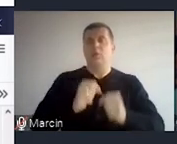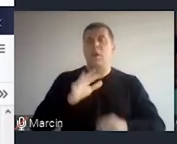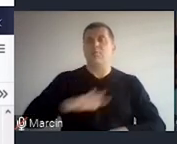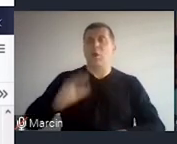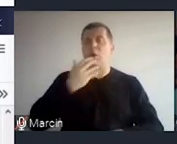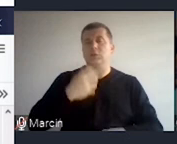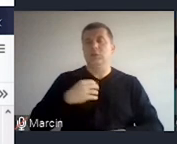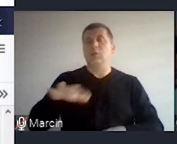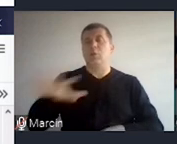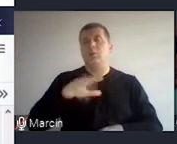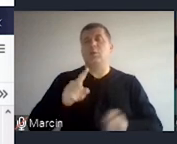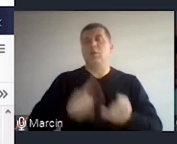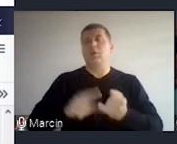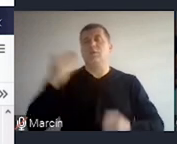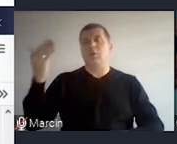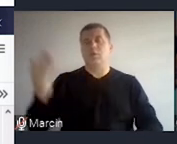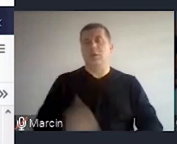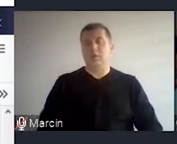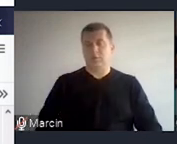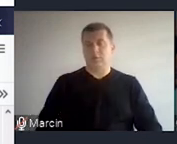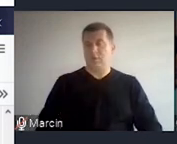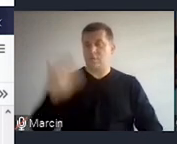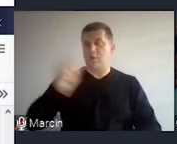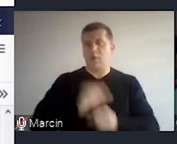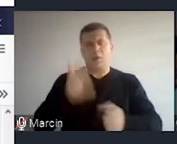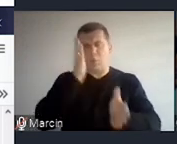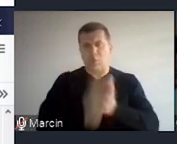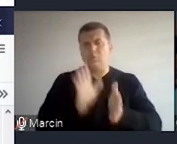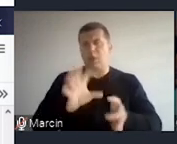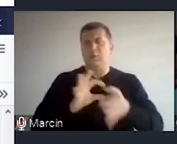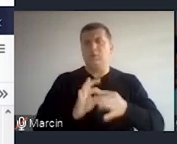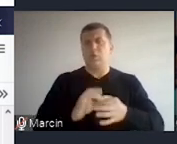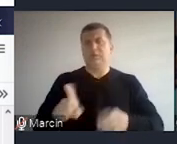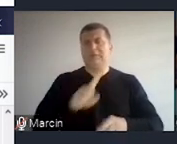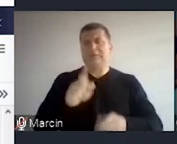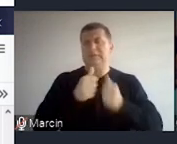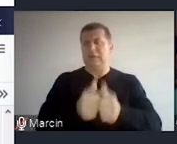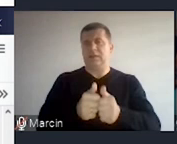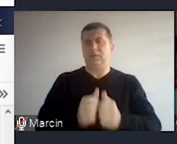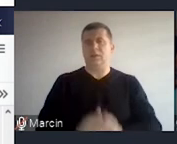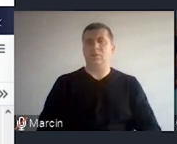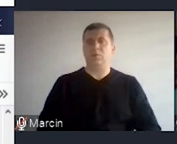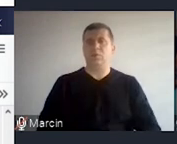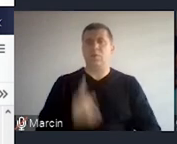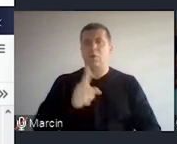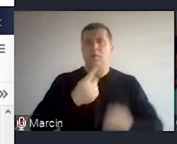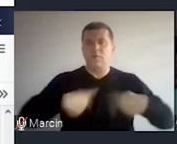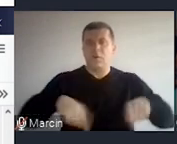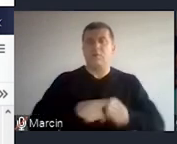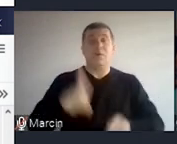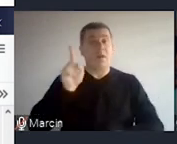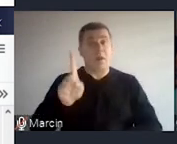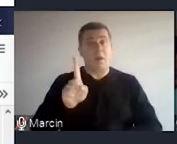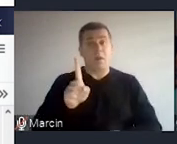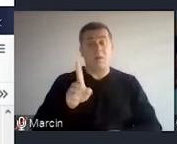pożytku publicznego i wolontariacie. Czyli wolontariusz jest bezpośrednio związany z zadaniami, które wykonuje, ale